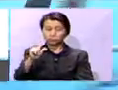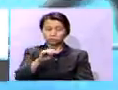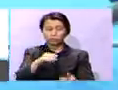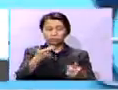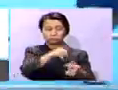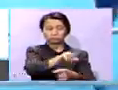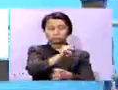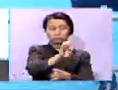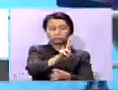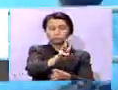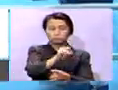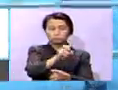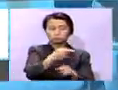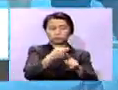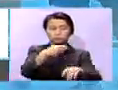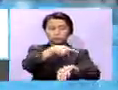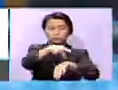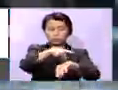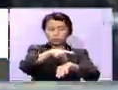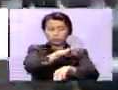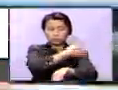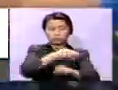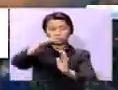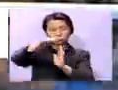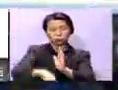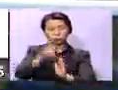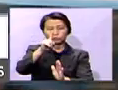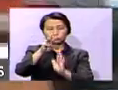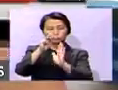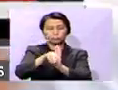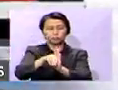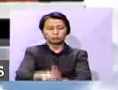menentang Marvin John Noble dari Filipina dalam tempoh kurang 1 minit.